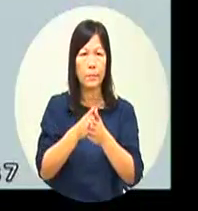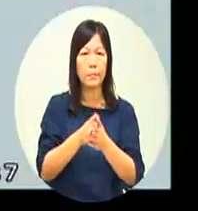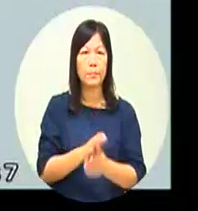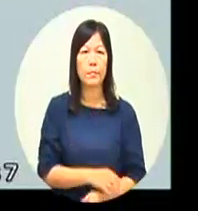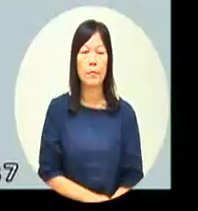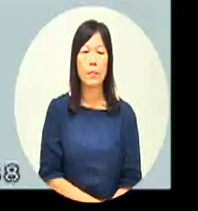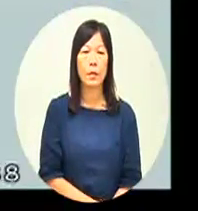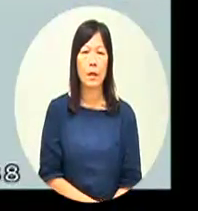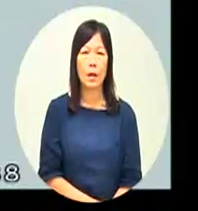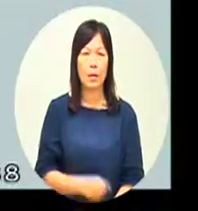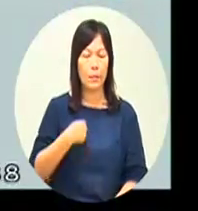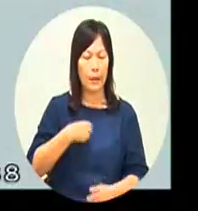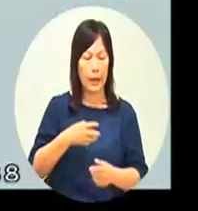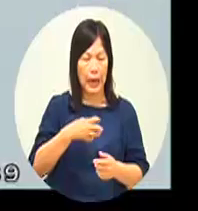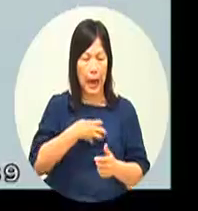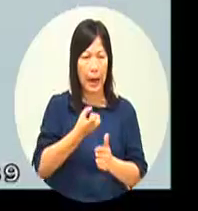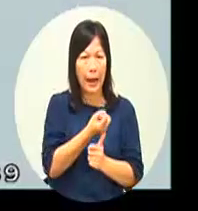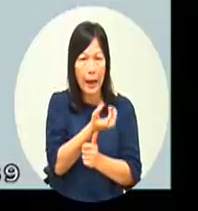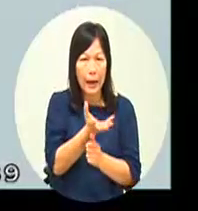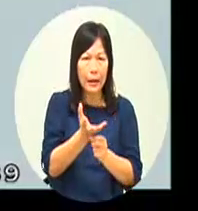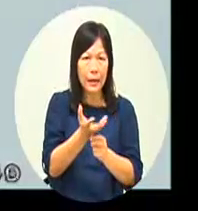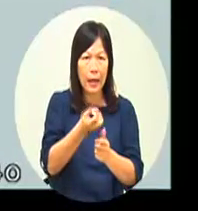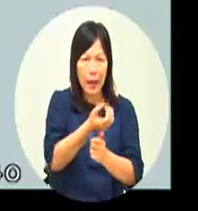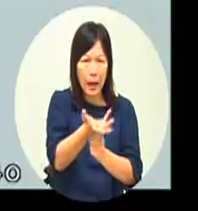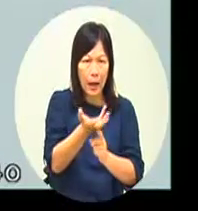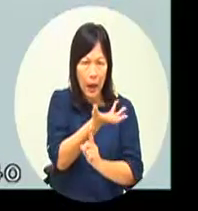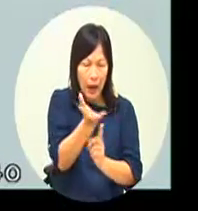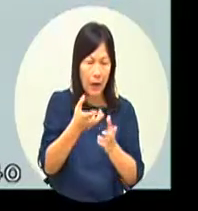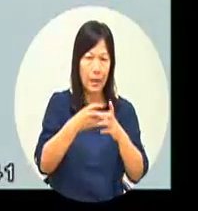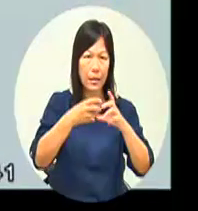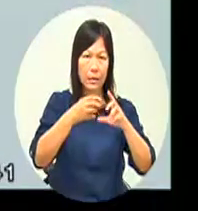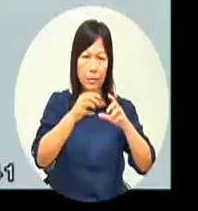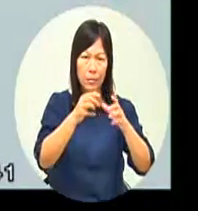由本市阿莲区和莲段